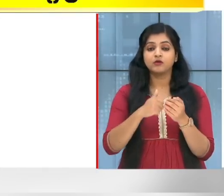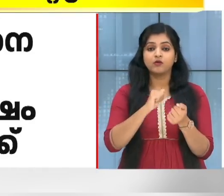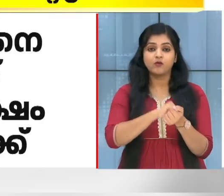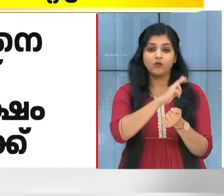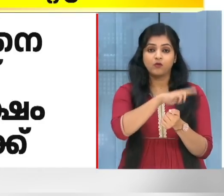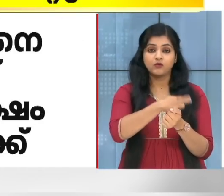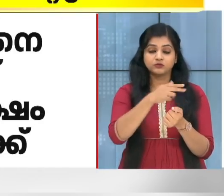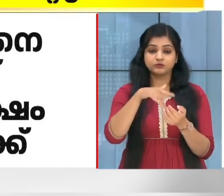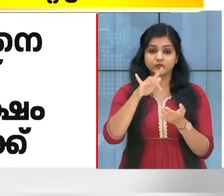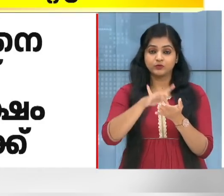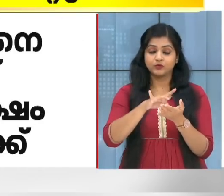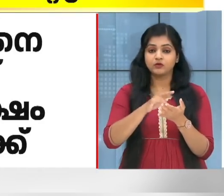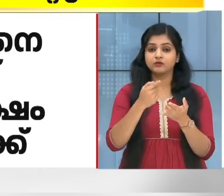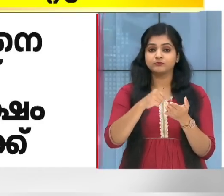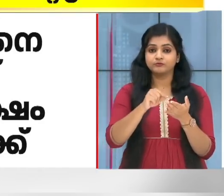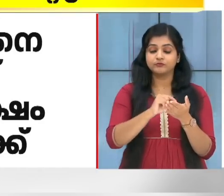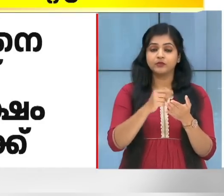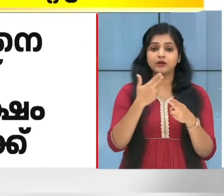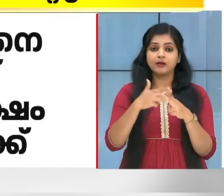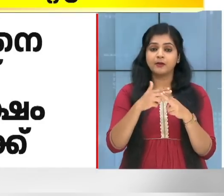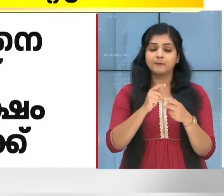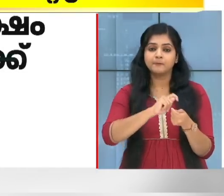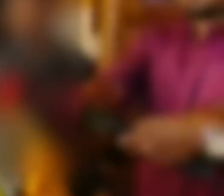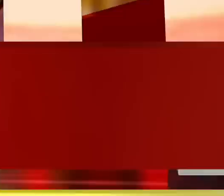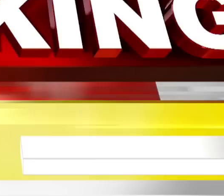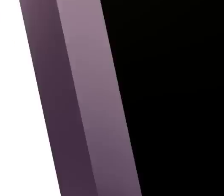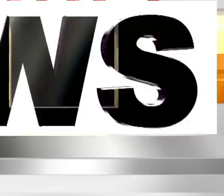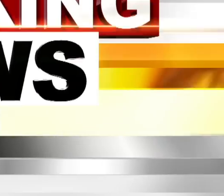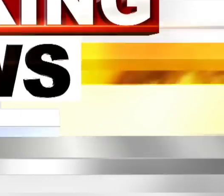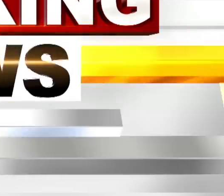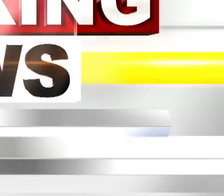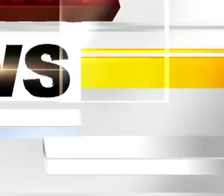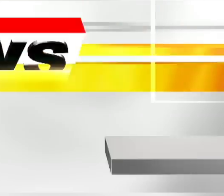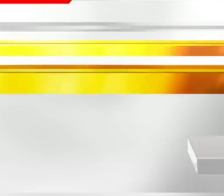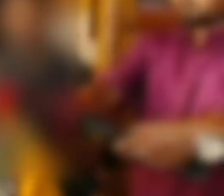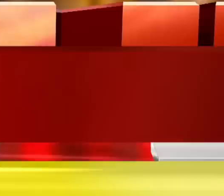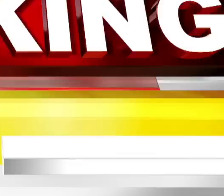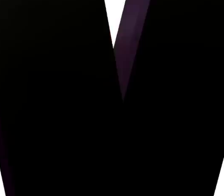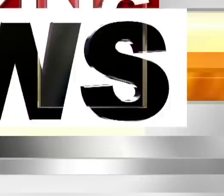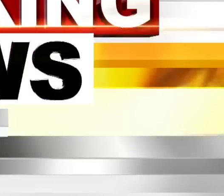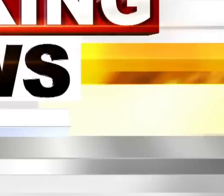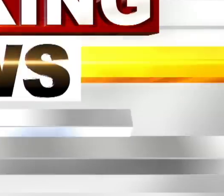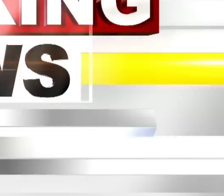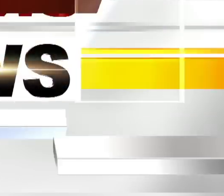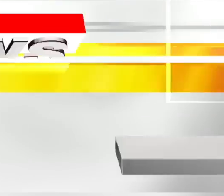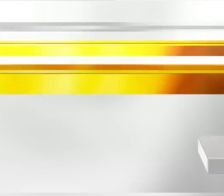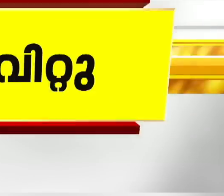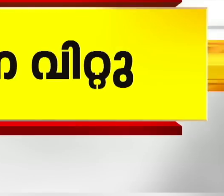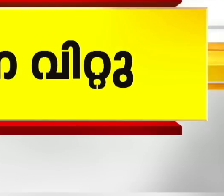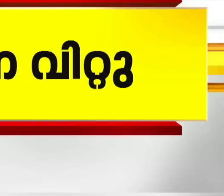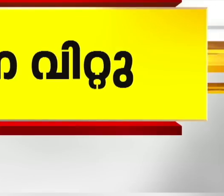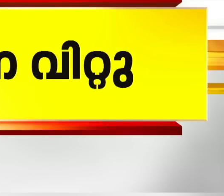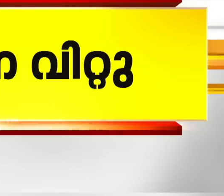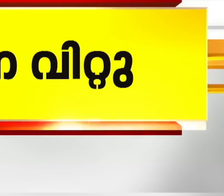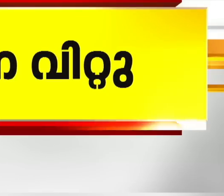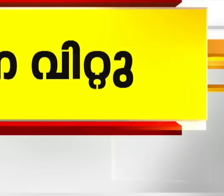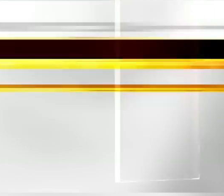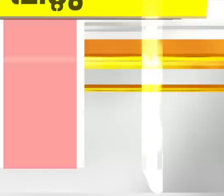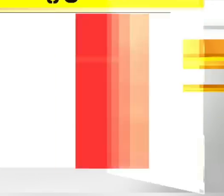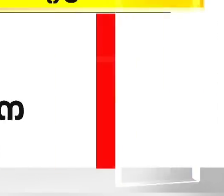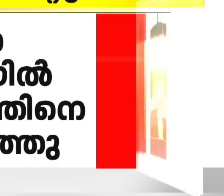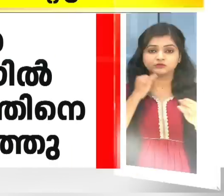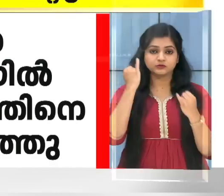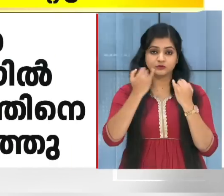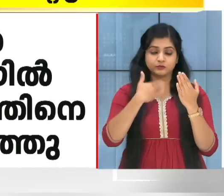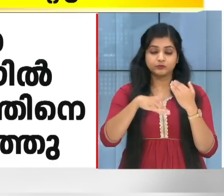വരുത്തി മാറ്റി പറഞ്ഞു എന്നടക്കമുള്ള വിവരവും ഈ ഘട്ടത്തിൽ ലഭിക്കുന്നുണ്ട്. അതടക്കമുള്ള കാര്യങ്ങളിൽ തമ്പാനൂർ പോലീസ് വിശദമായ അന്വേഷണം നടത്തും. കർശന നടപടി എന്ന